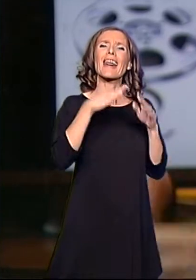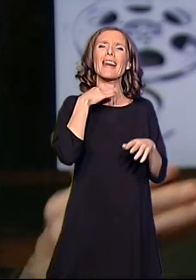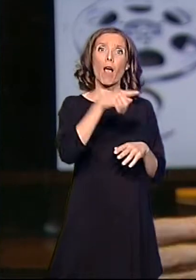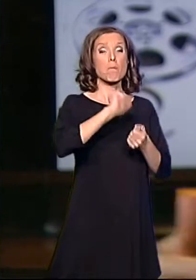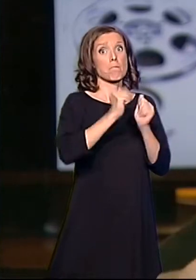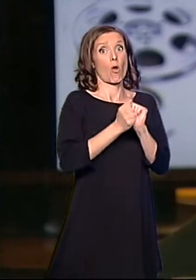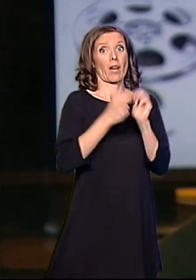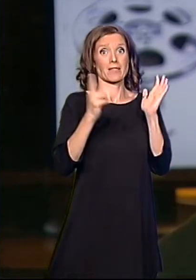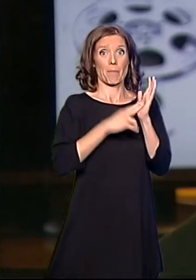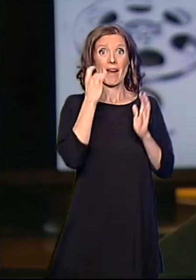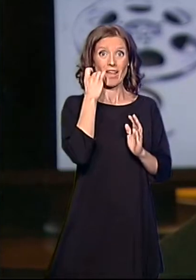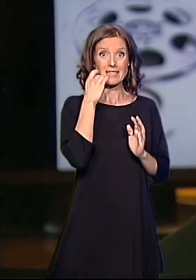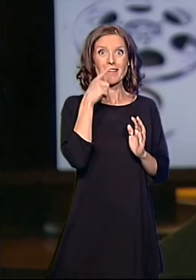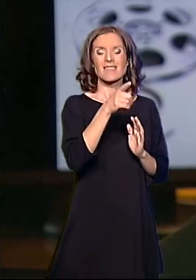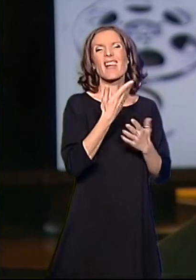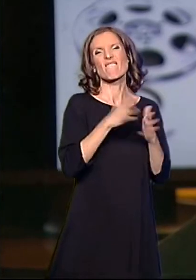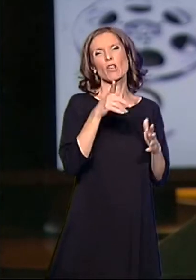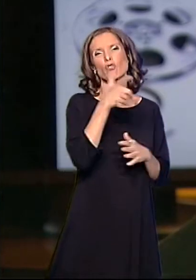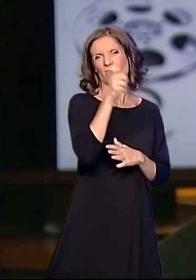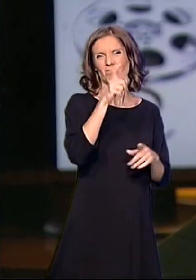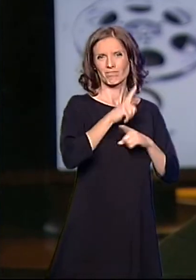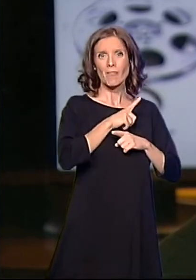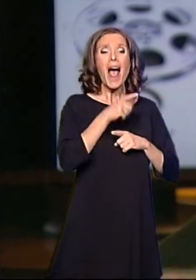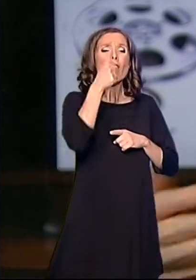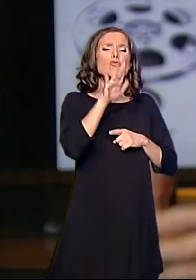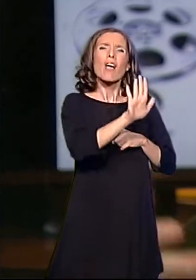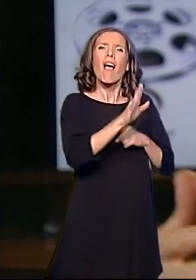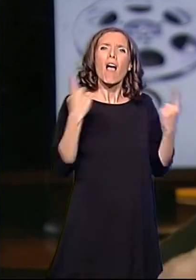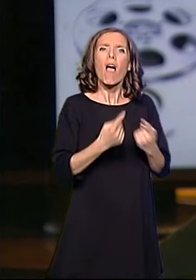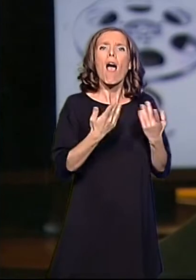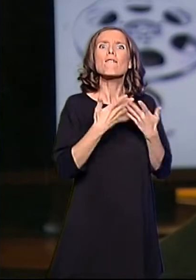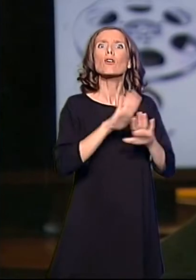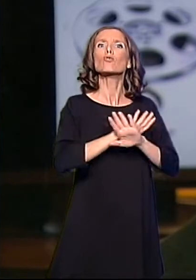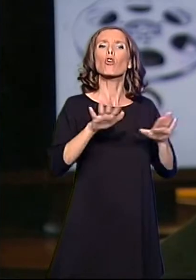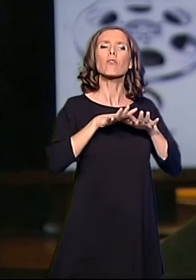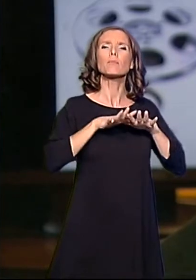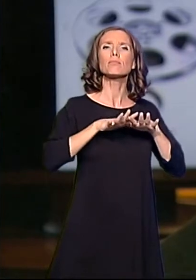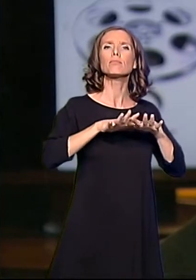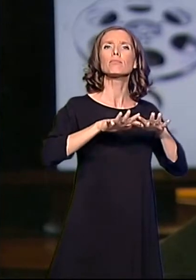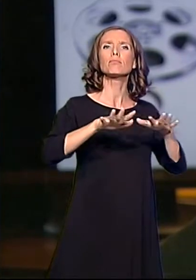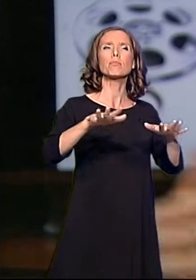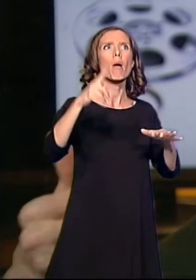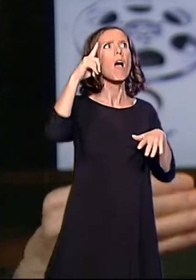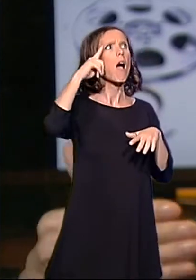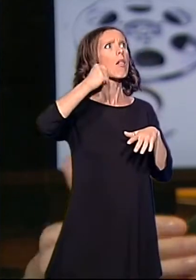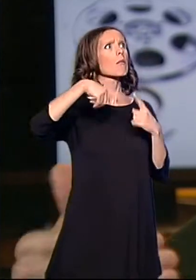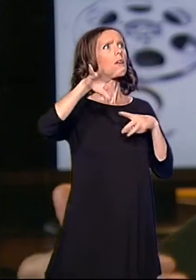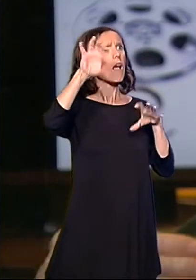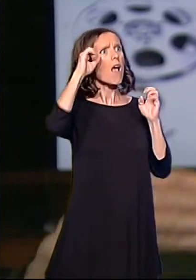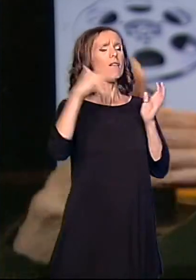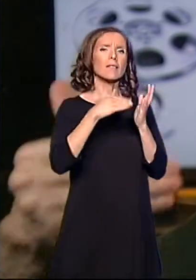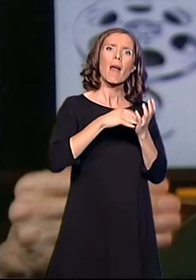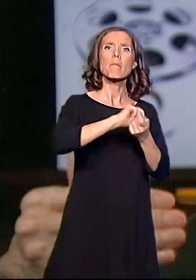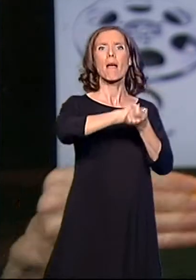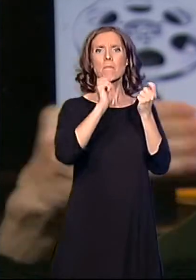su već duboko ukorenjene u to što je menjanje američkog društva i one dolaze u